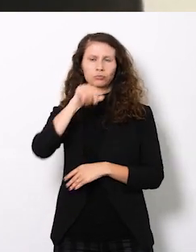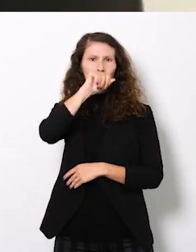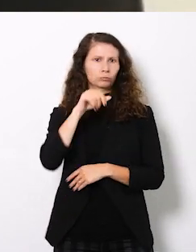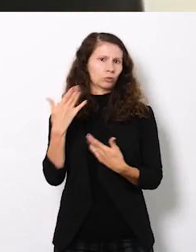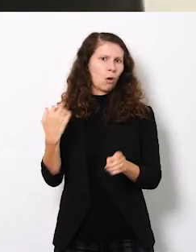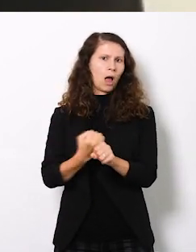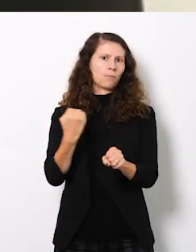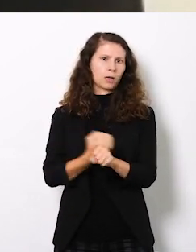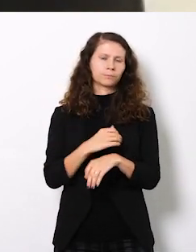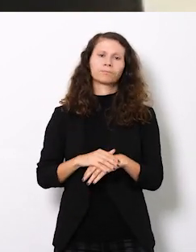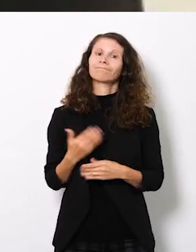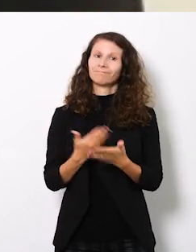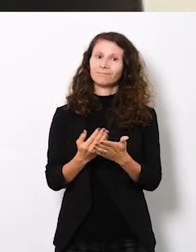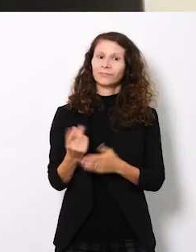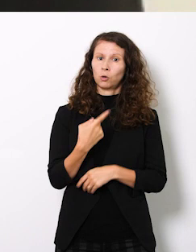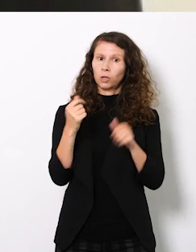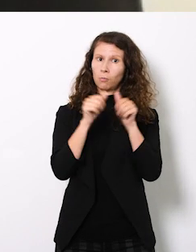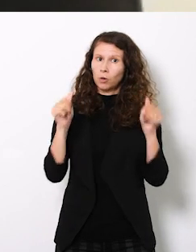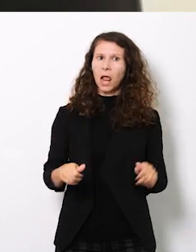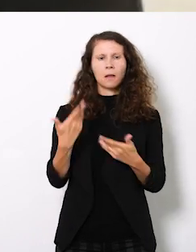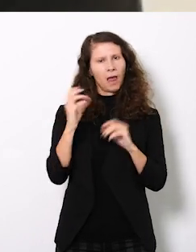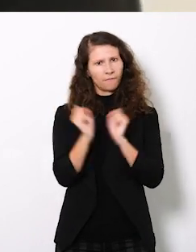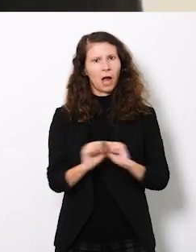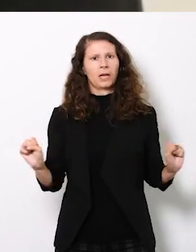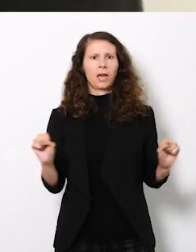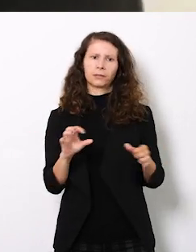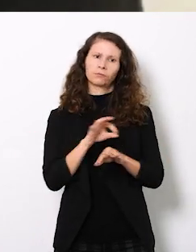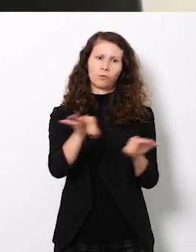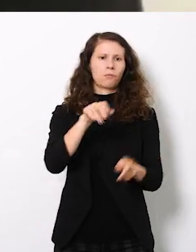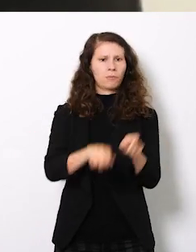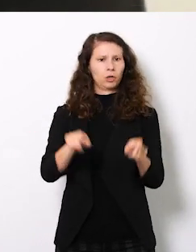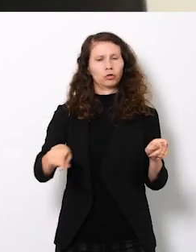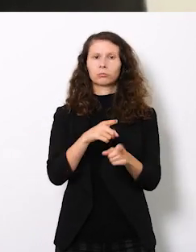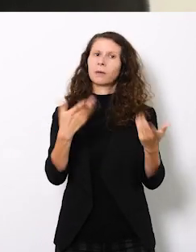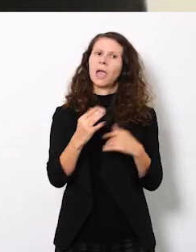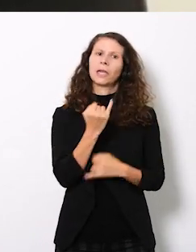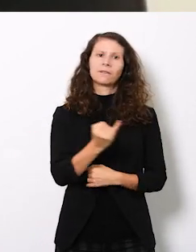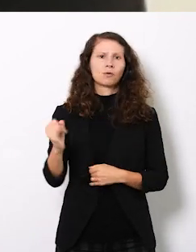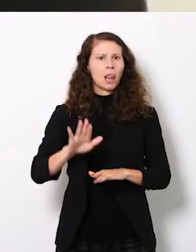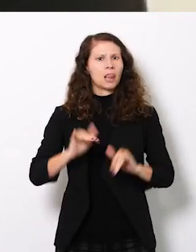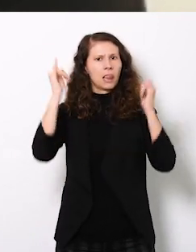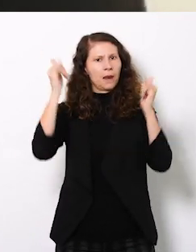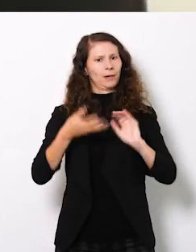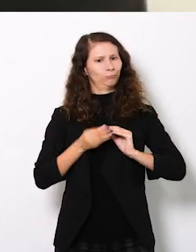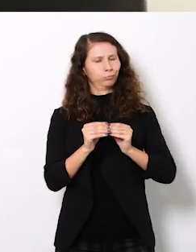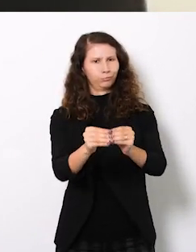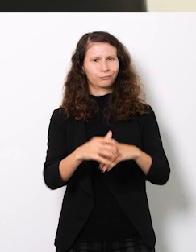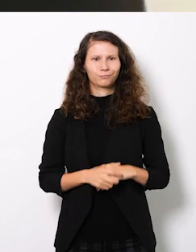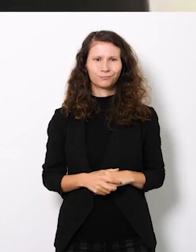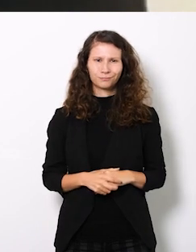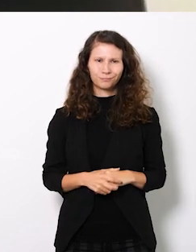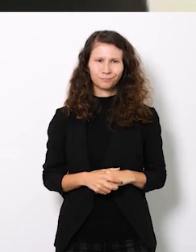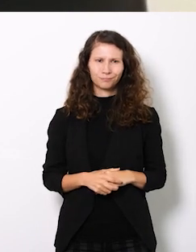Und unser Modell gibt sehr viel mehr Freiheiten, den Menschen individuell ihr Leben zu gestalten und dann eben